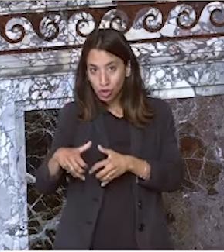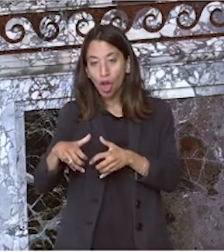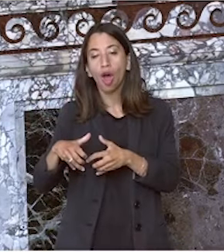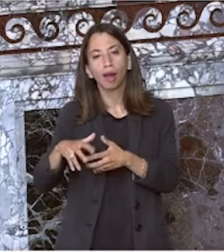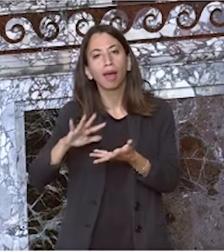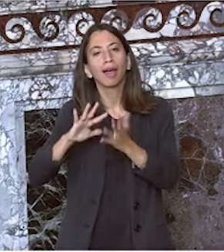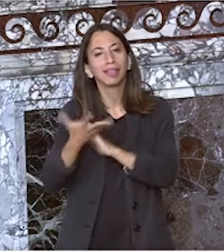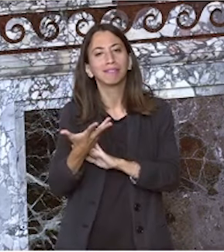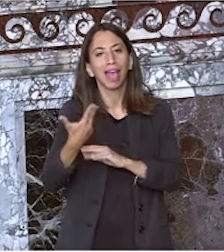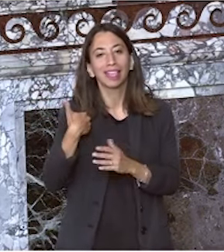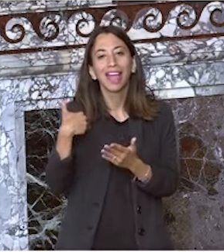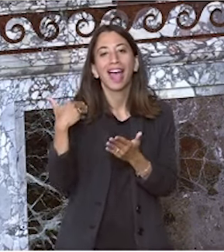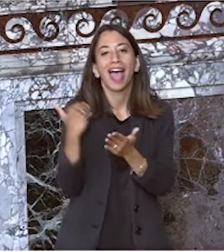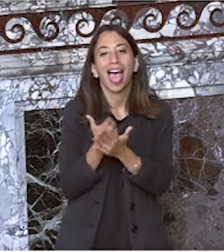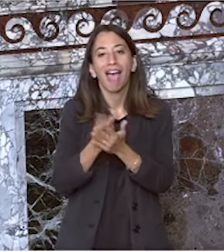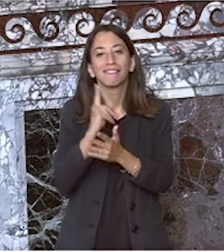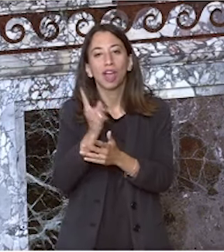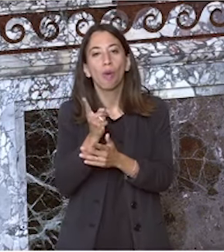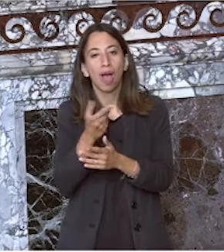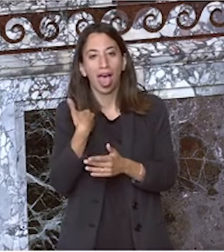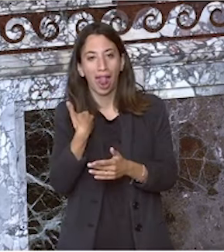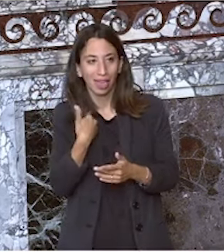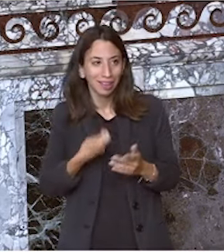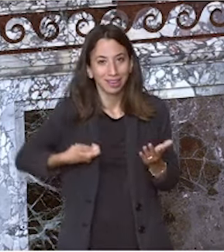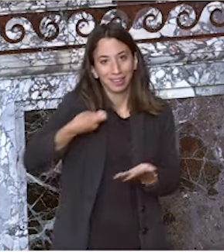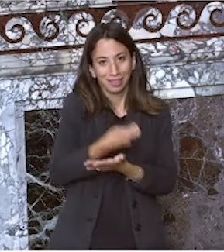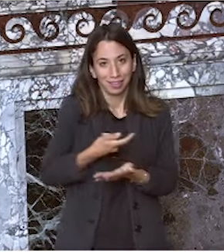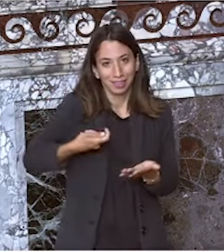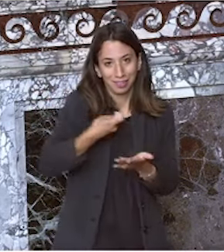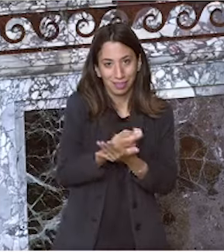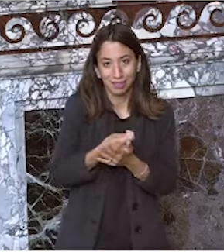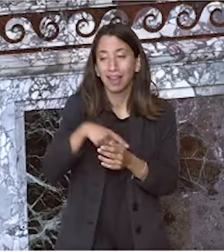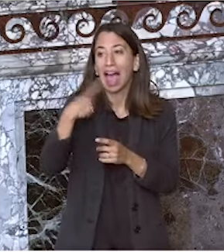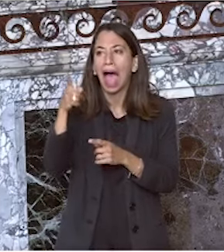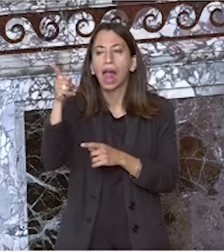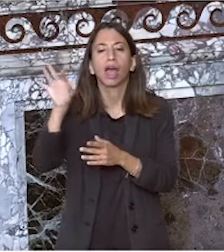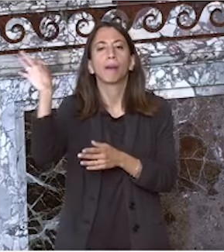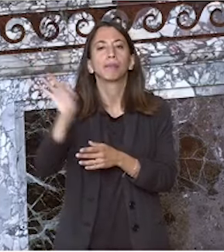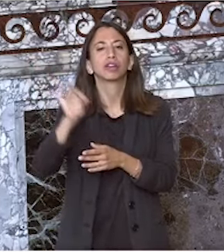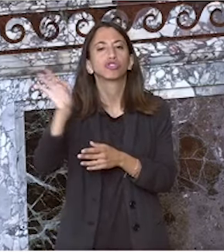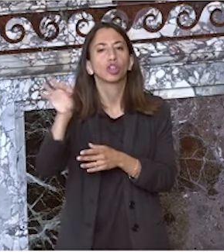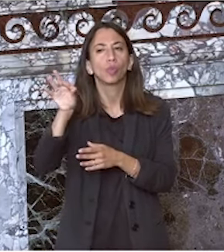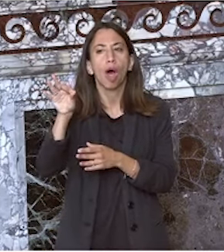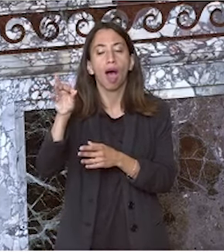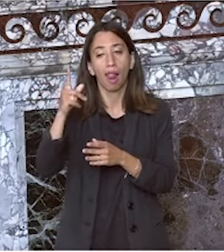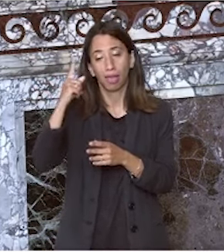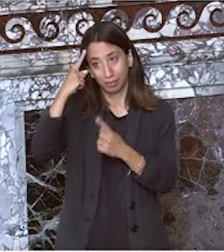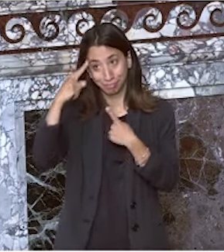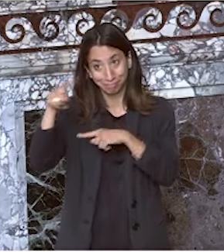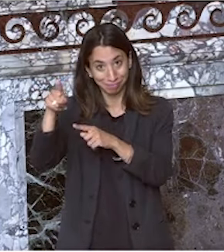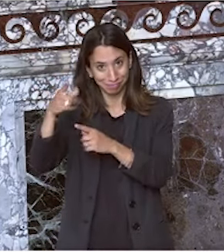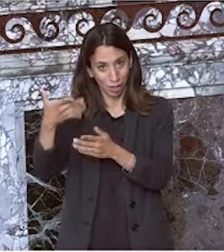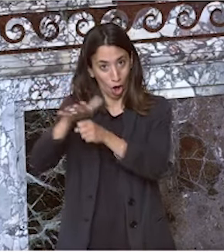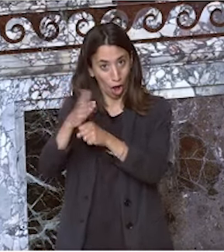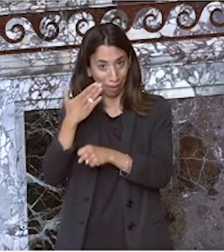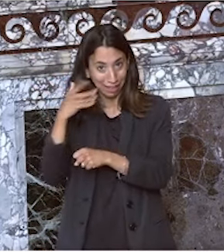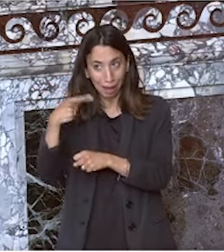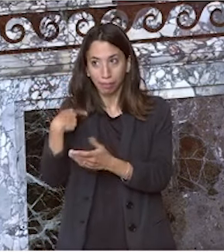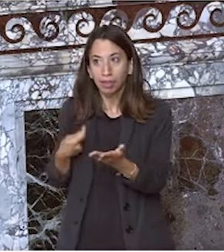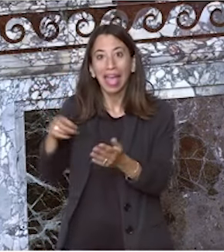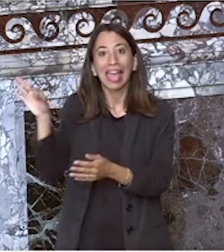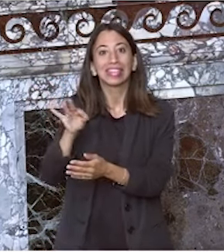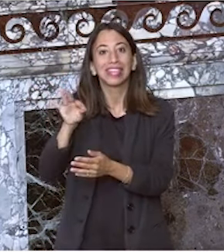tanto minori saranno i rendimenti che gli investitori chiederanno per detenerlo. Ciò renderà a sua volta meno arduo l'aggiustamento.